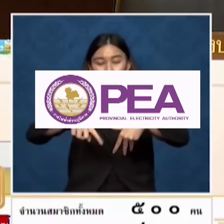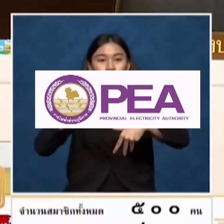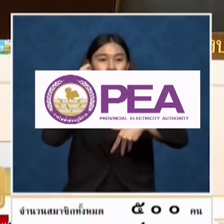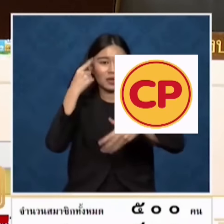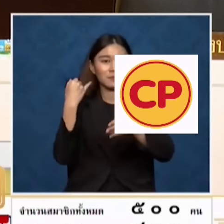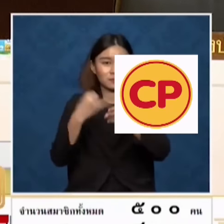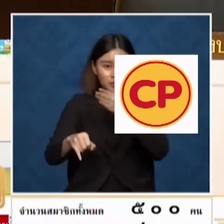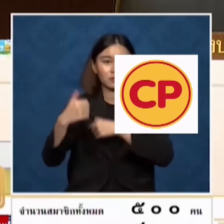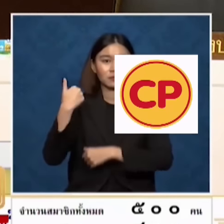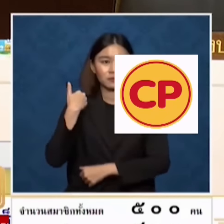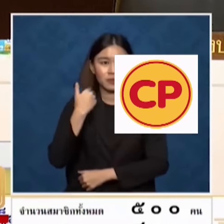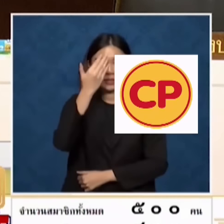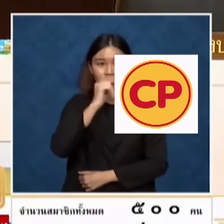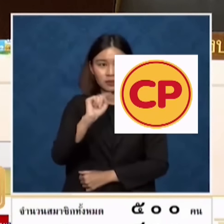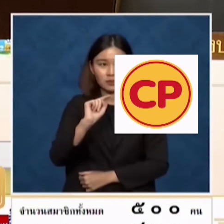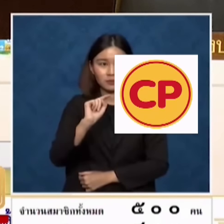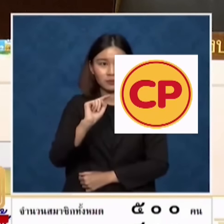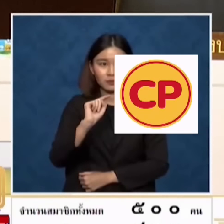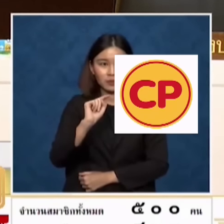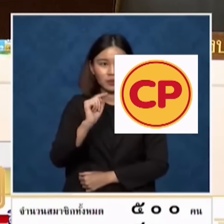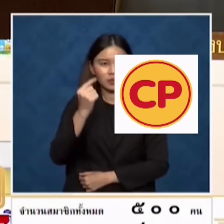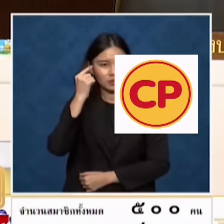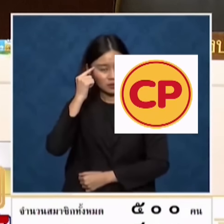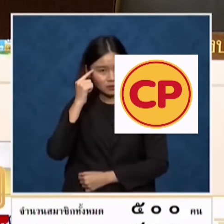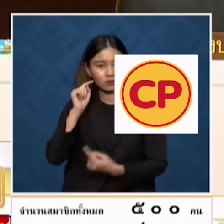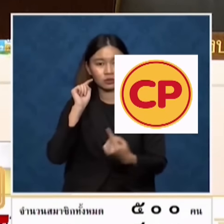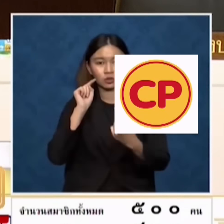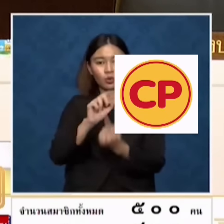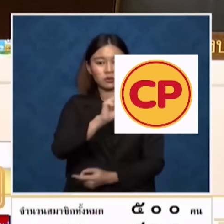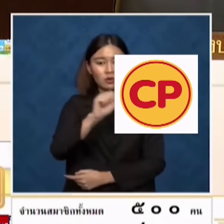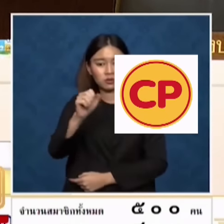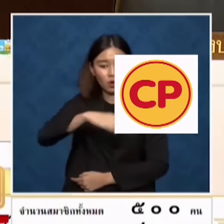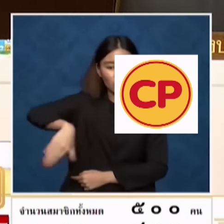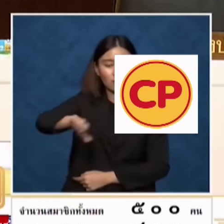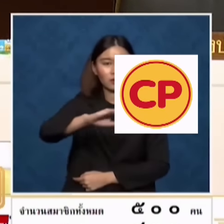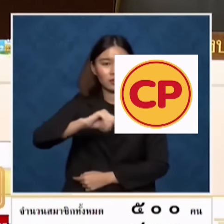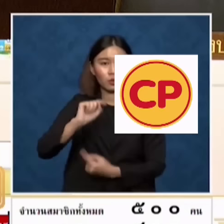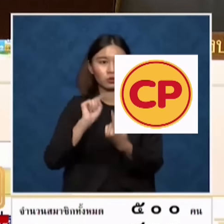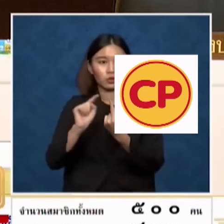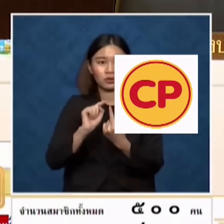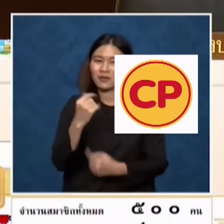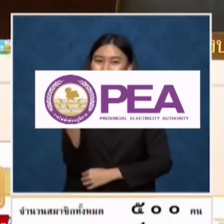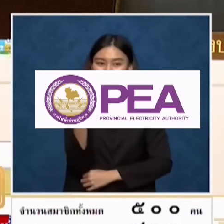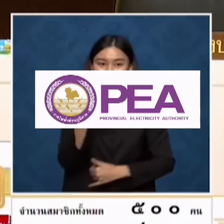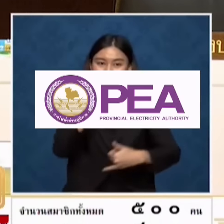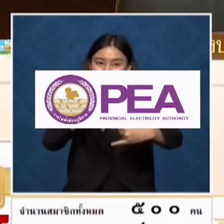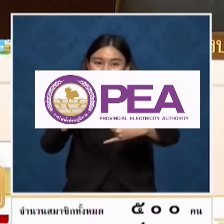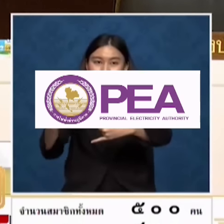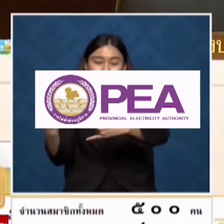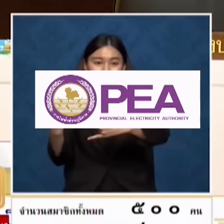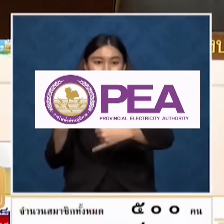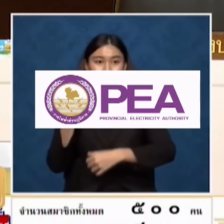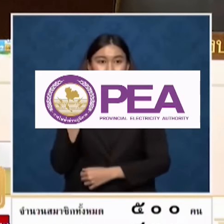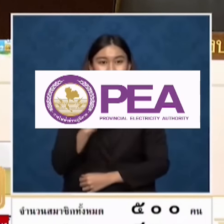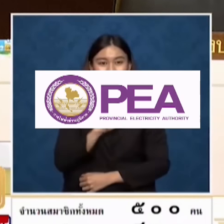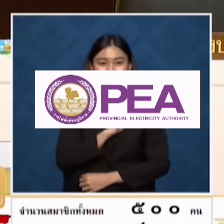จจะเข้าใจผิดนะครับว่ าม องภาพลักษณ์ของสมาชิกนะครับที่ไม่ดีท่